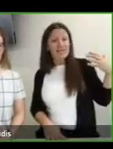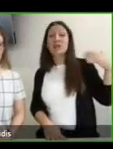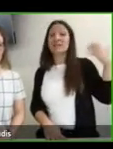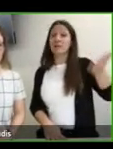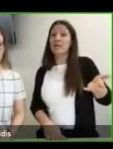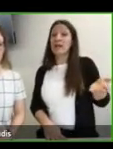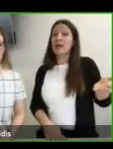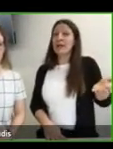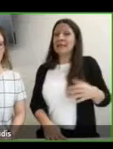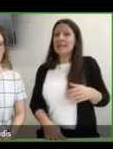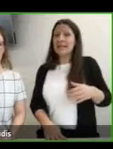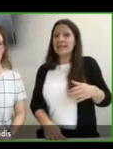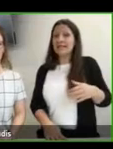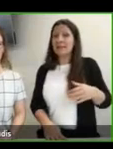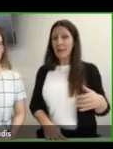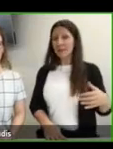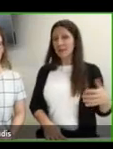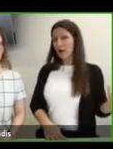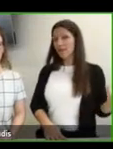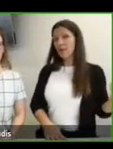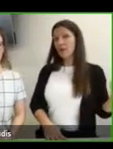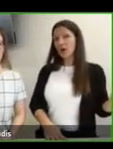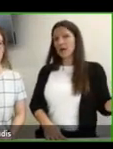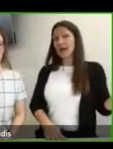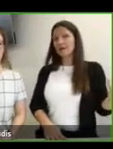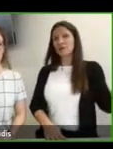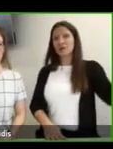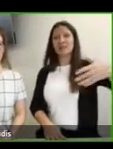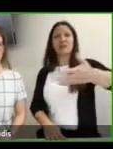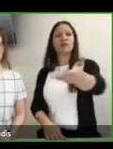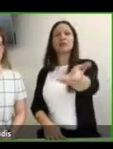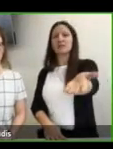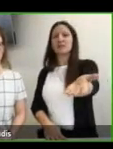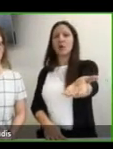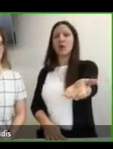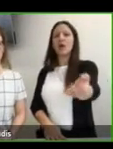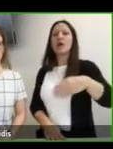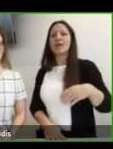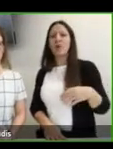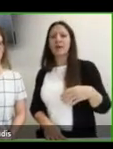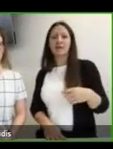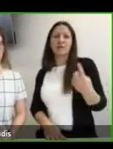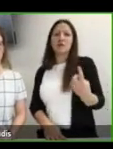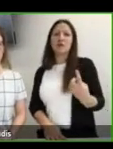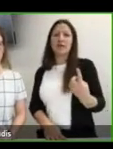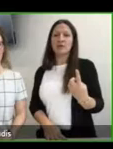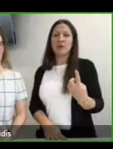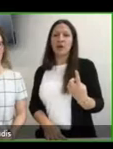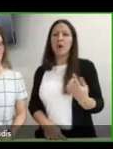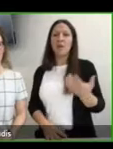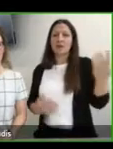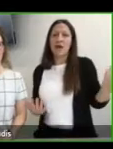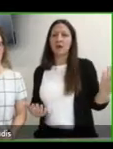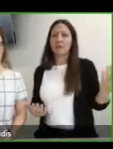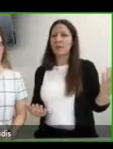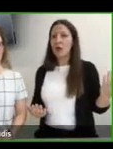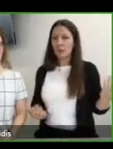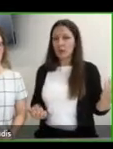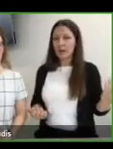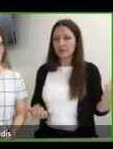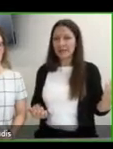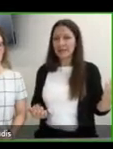Est-ce que cette nouvelle-là, elle est inédite? Parce que, dans le fond, il n'y a rien, je veux dire, mettons, ce discours-là, il peut être entendu juste à un seul endroit parce que Barack Obama